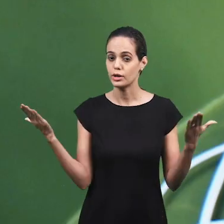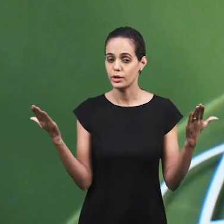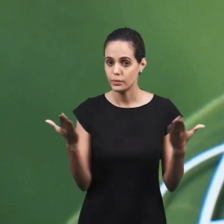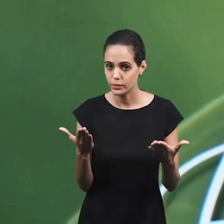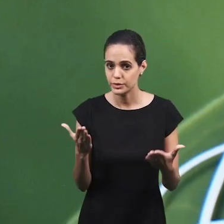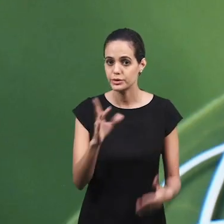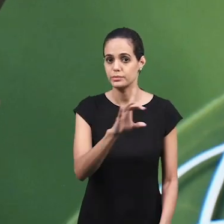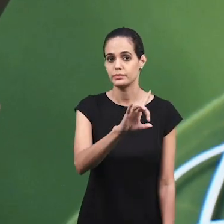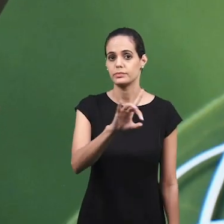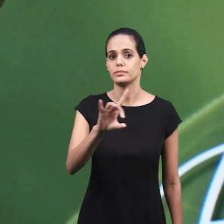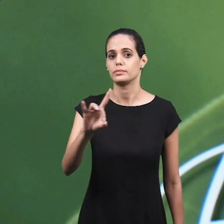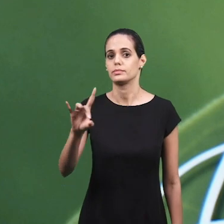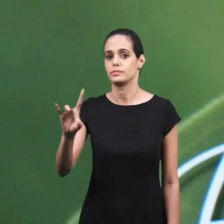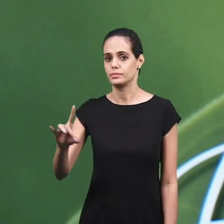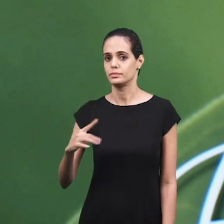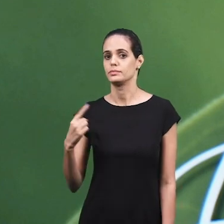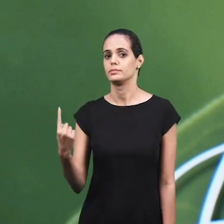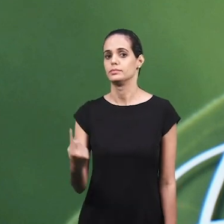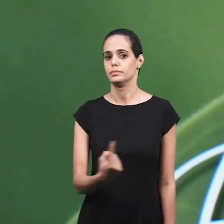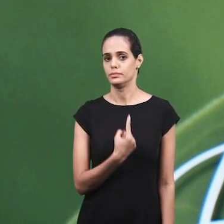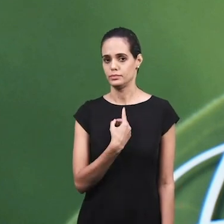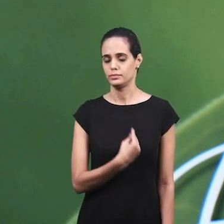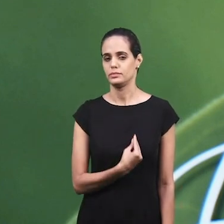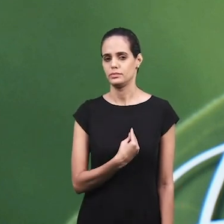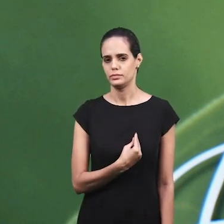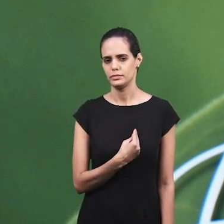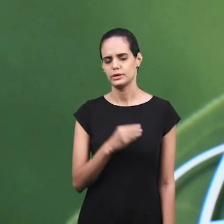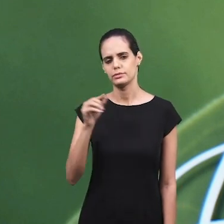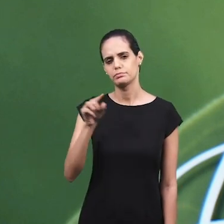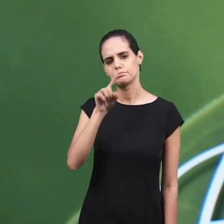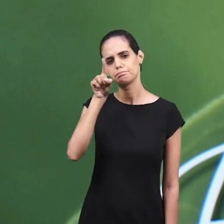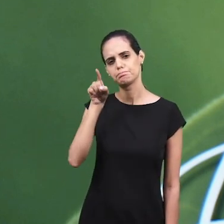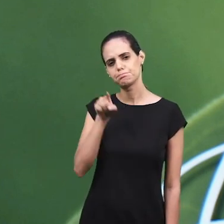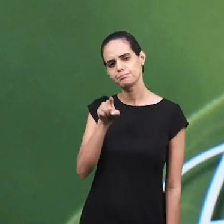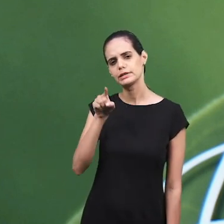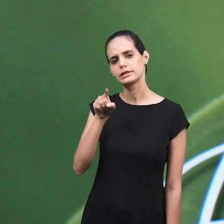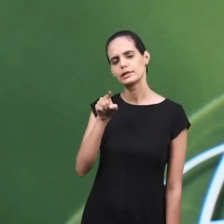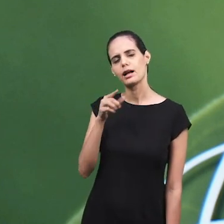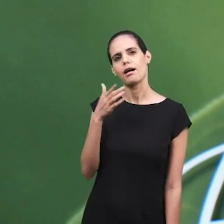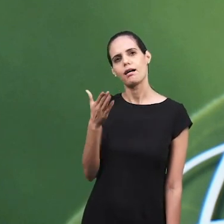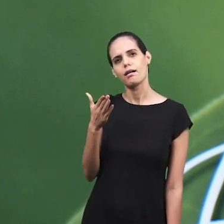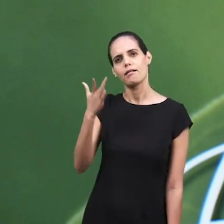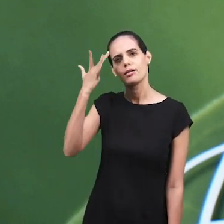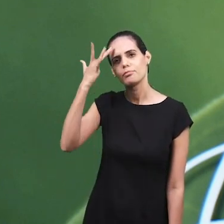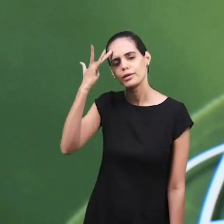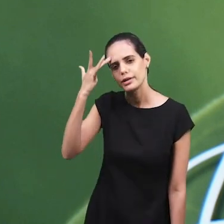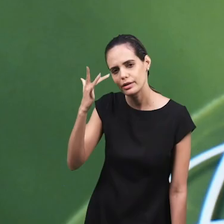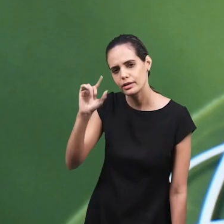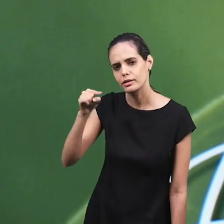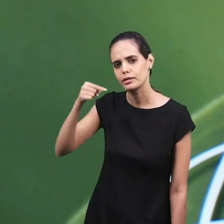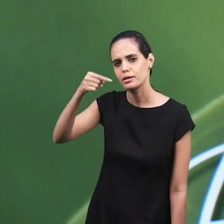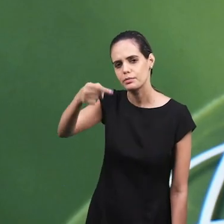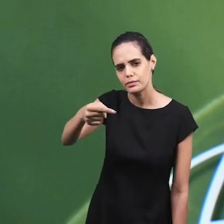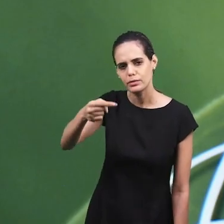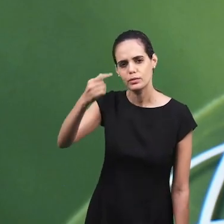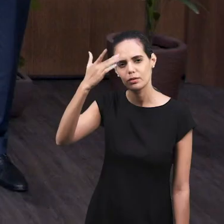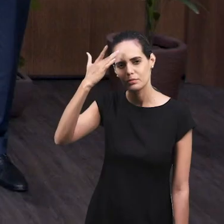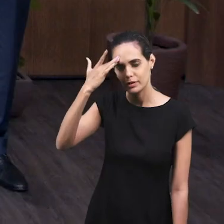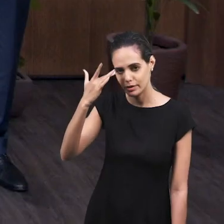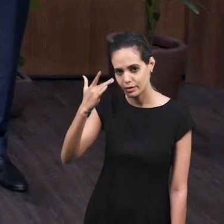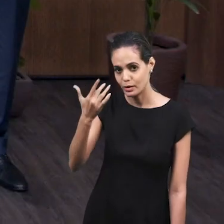Est-ce que demain, est-ce qu'après-demain, nous aurons une autre